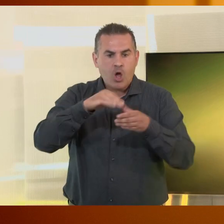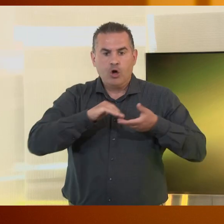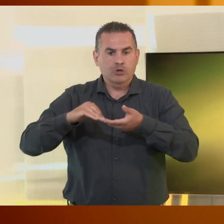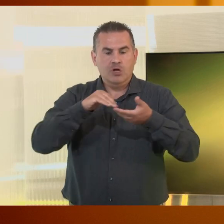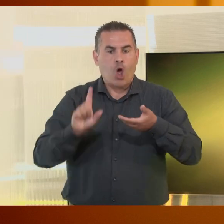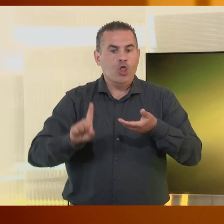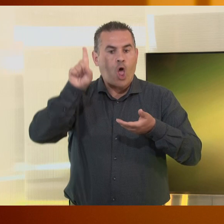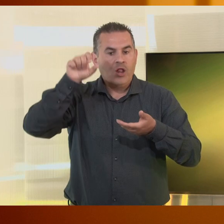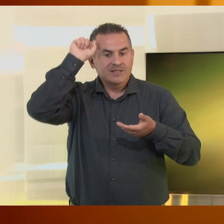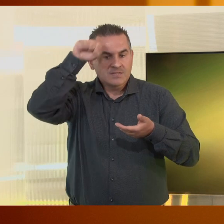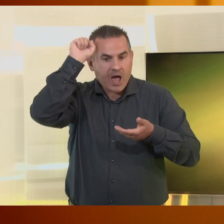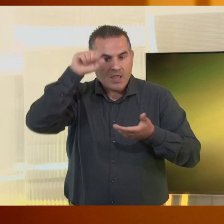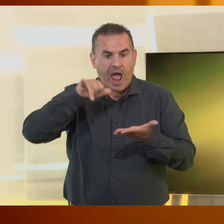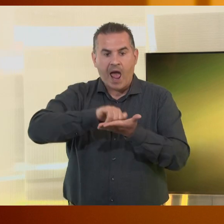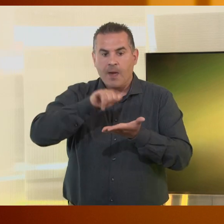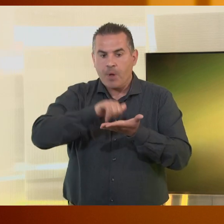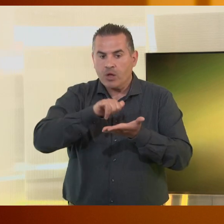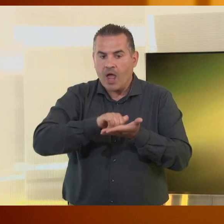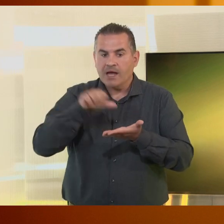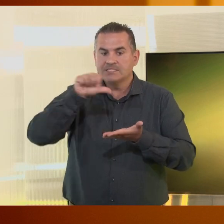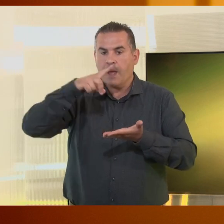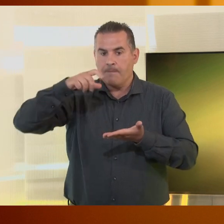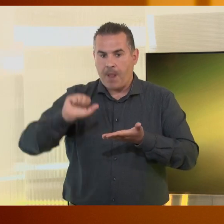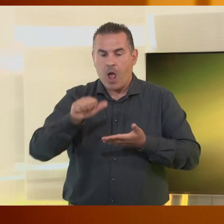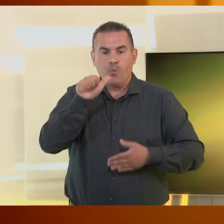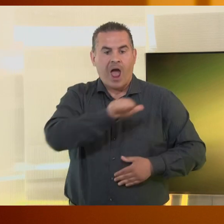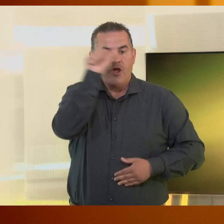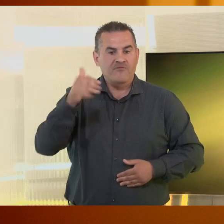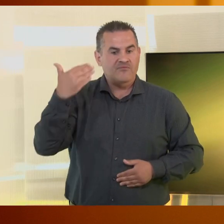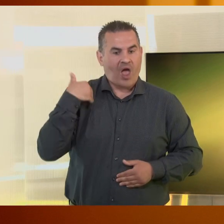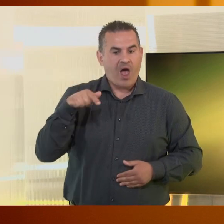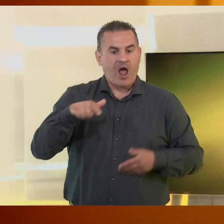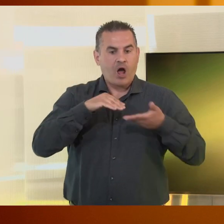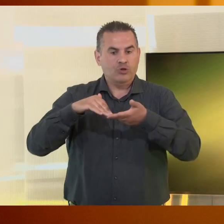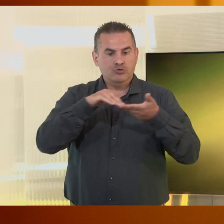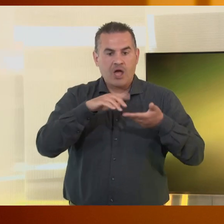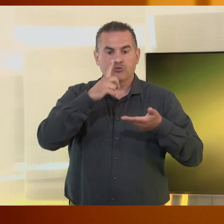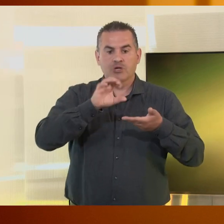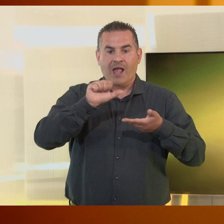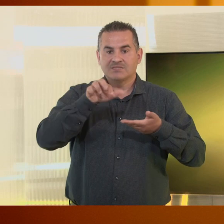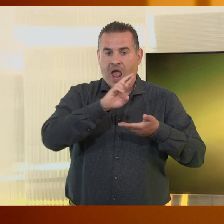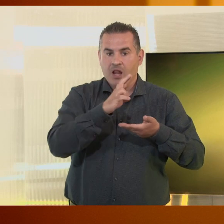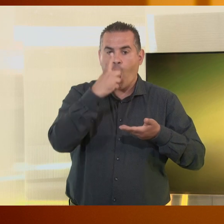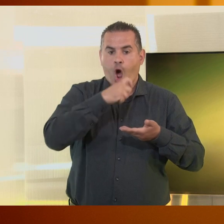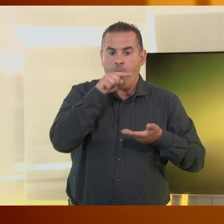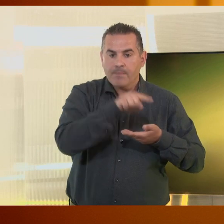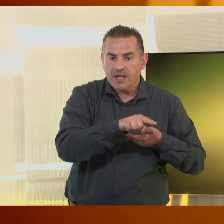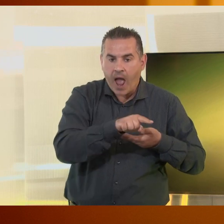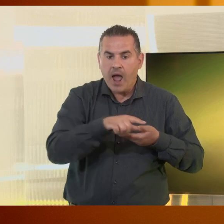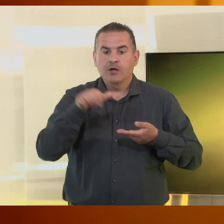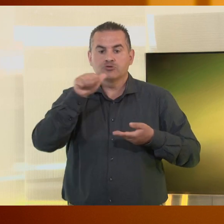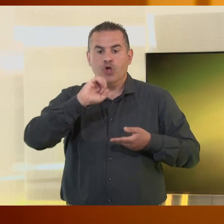a ostacolare in misura significativa la concorrenza effettiva nei mercati interessati e a determinare la costituzione o il rafforzamento